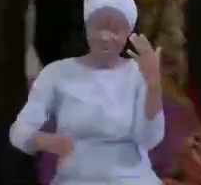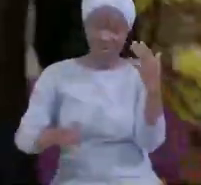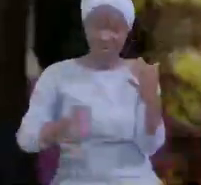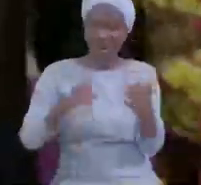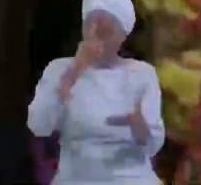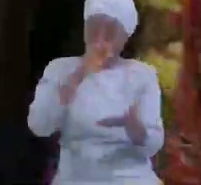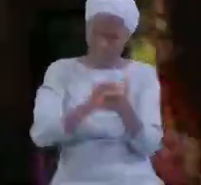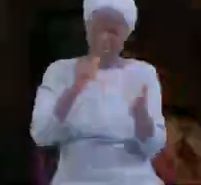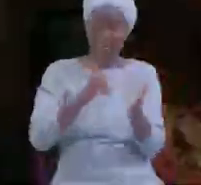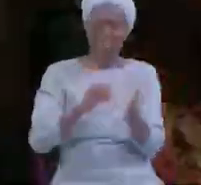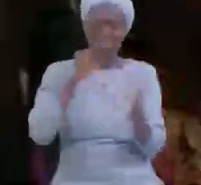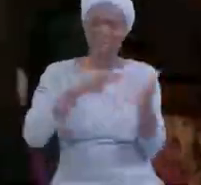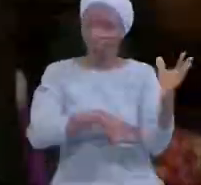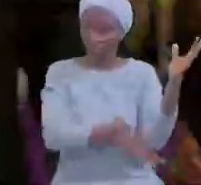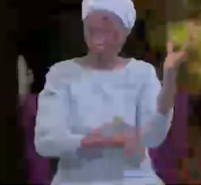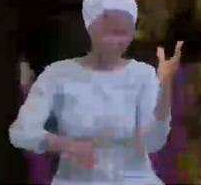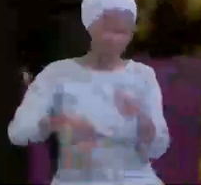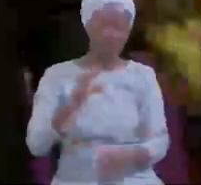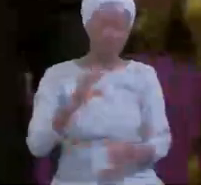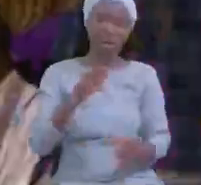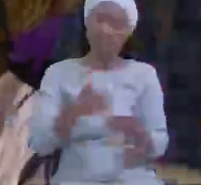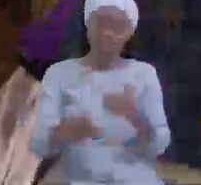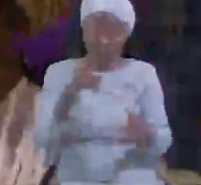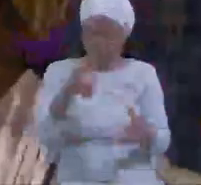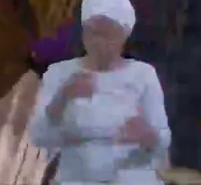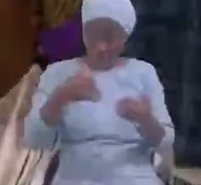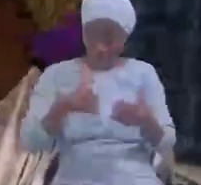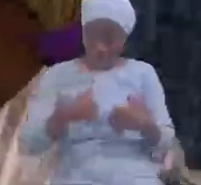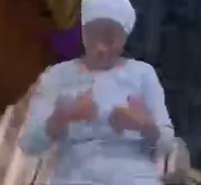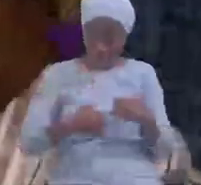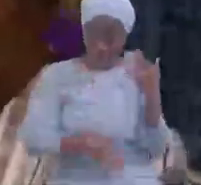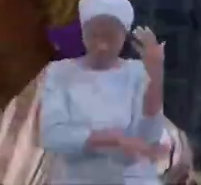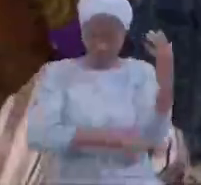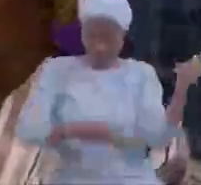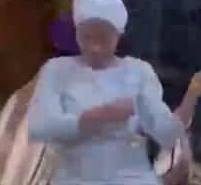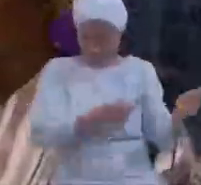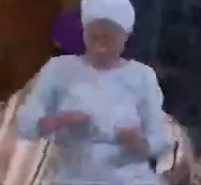Ce que vous avez abattu, sachez-le que c'est abattu.